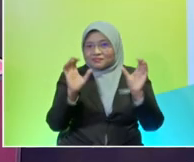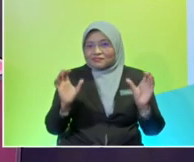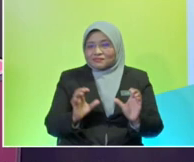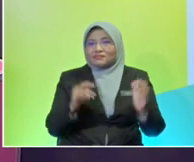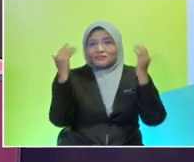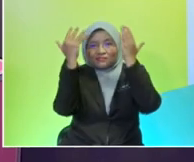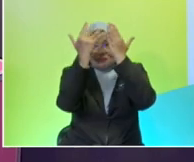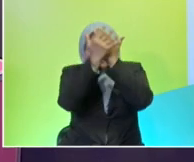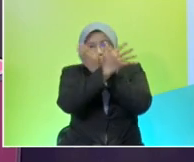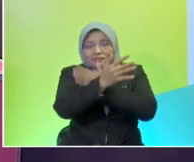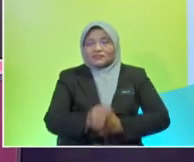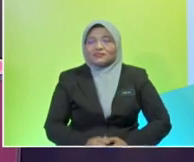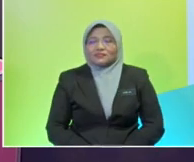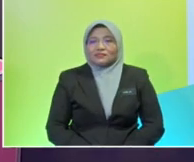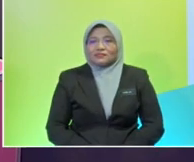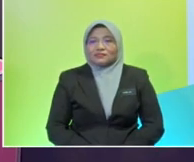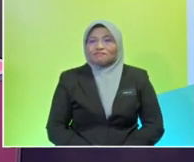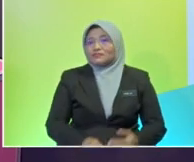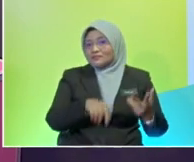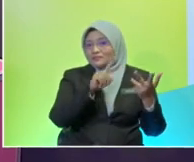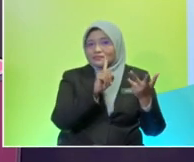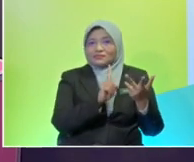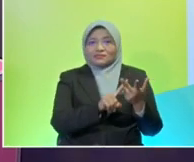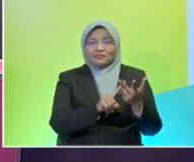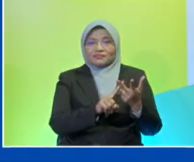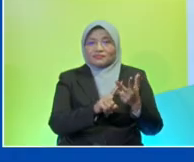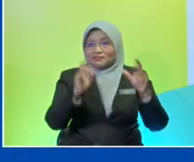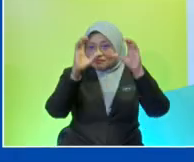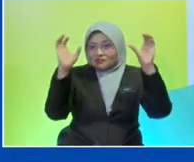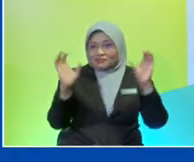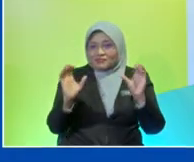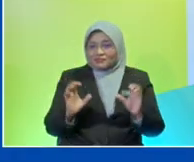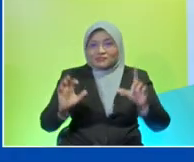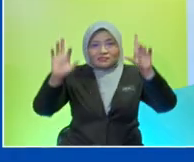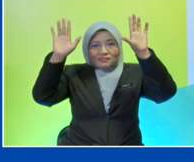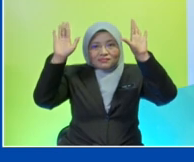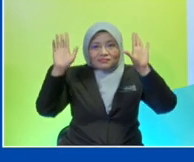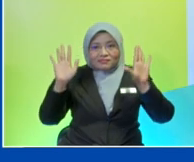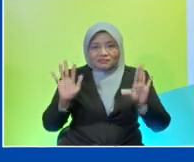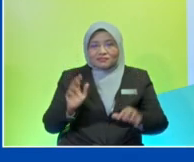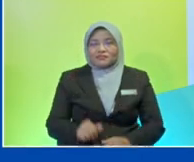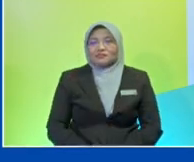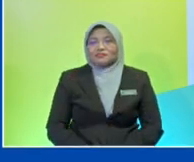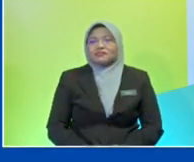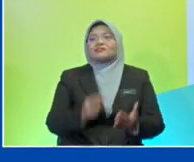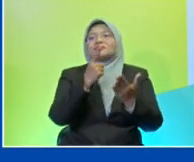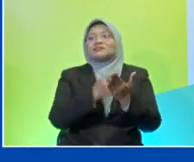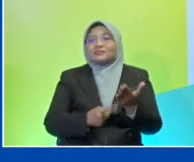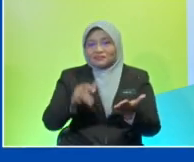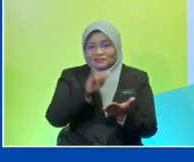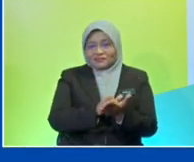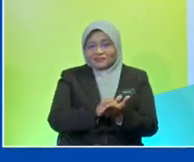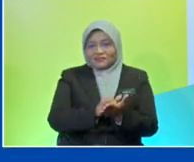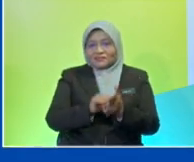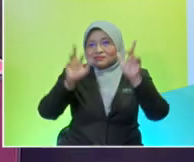mari kita lihat pula cuaca yang ketiga cuaca hujan apakah itu Cuaca hujan kita